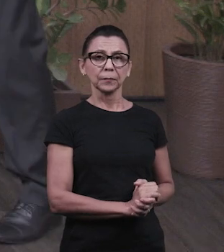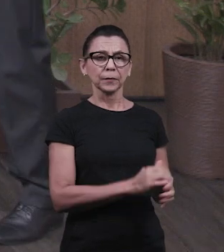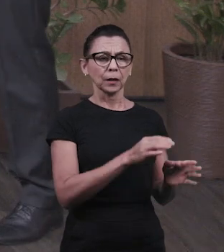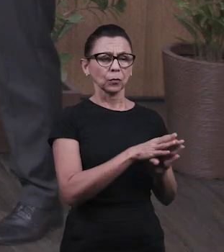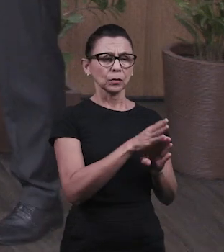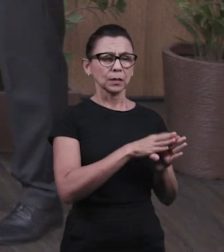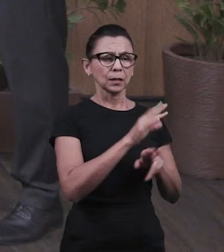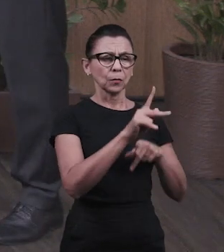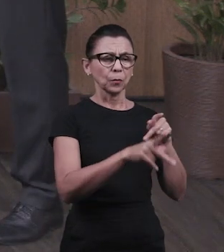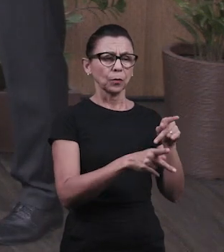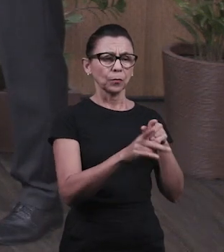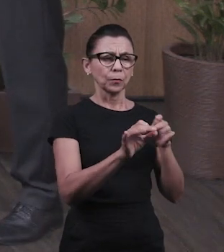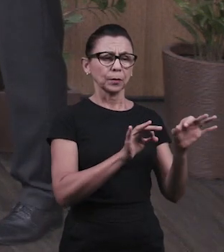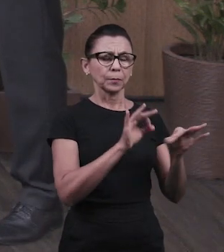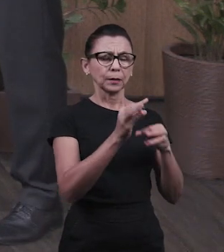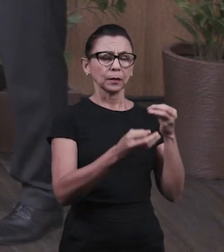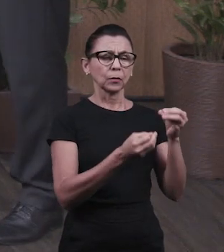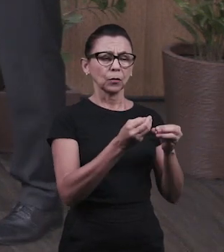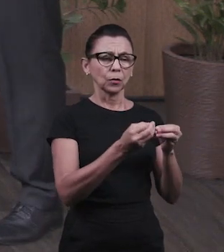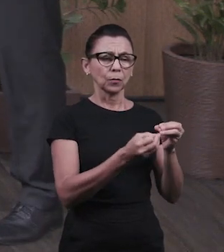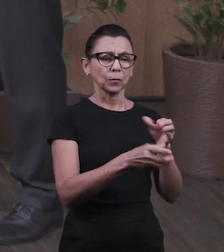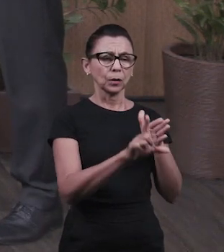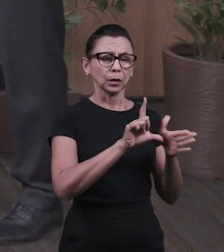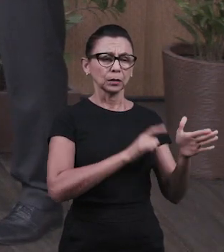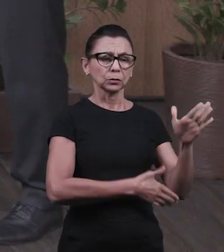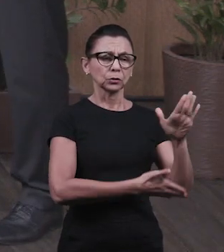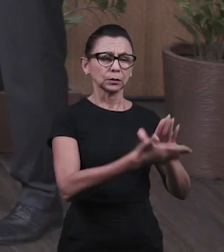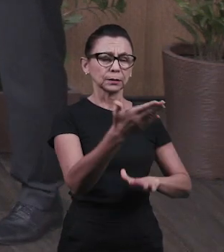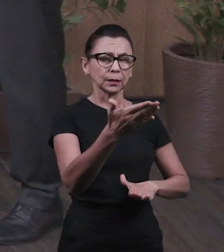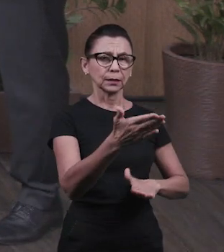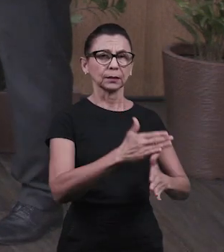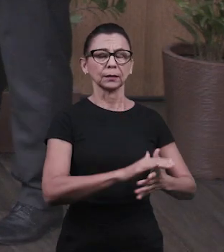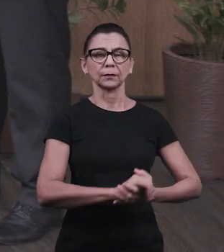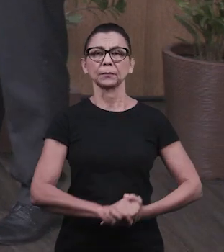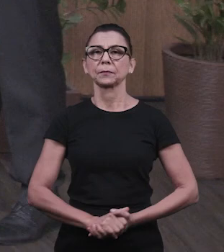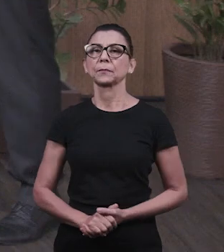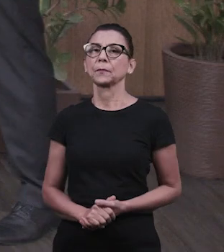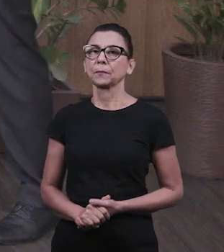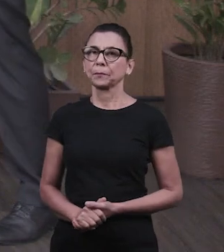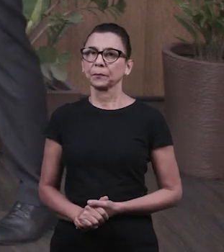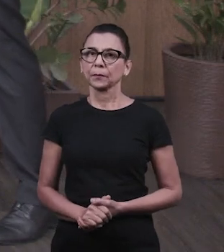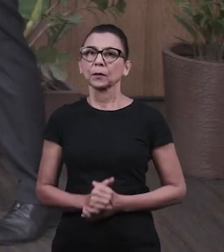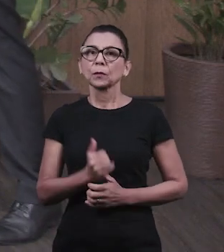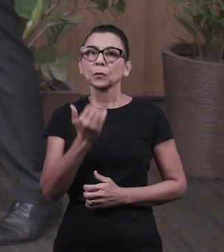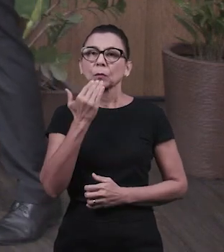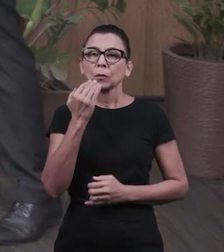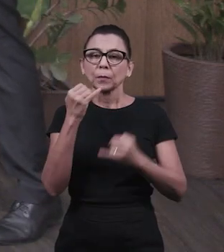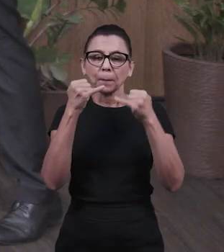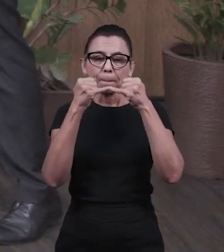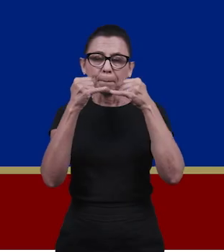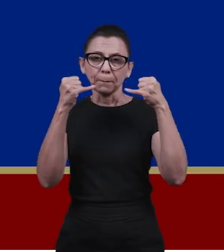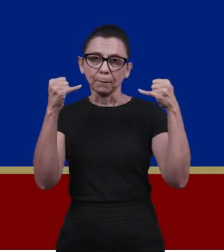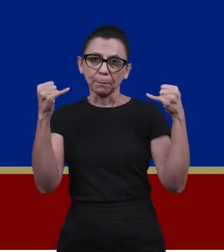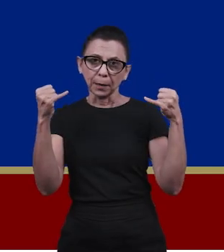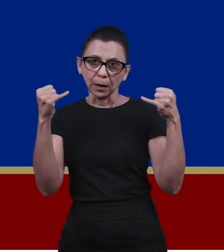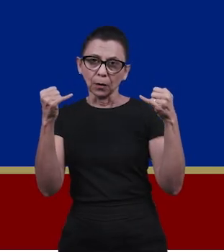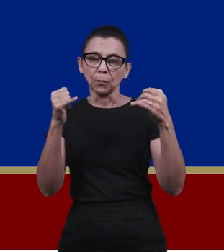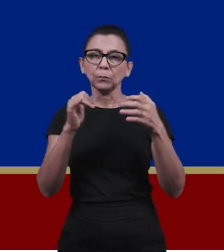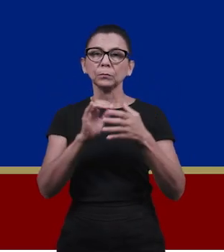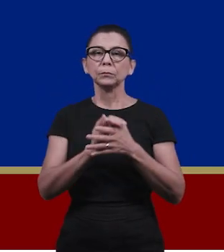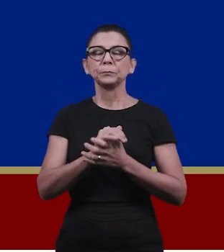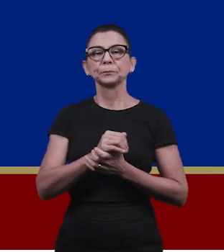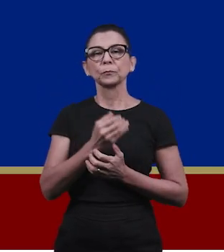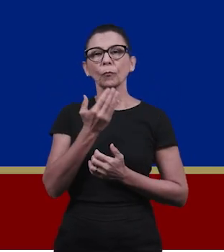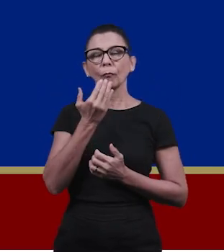на огнях, хлебы без закваски и